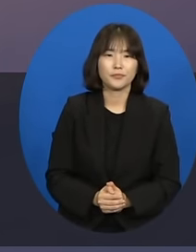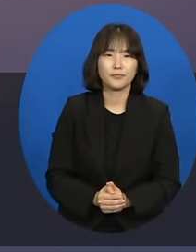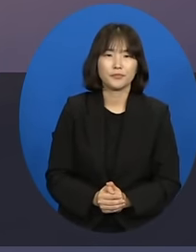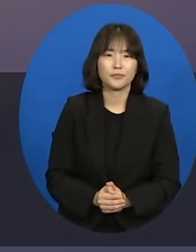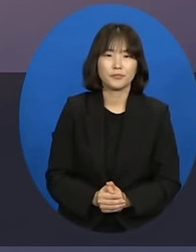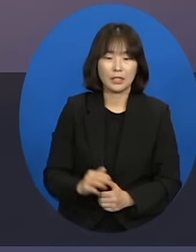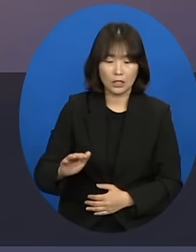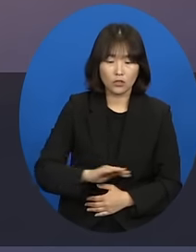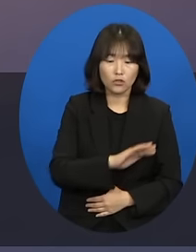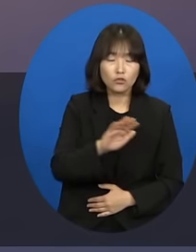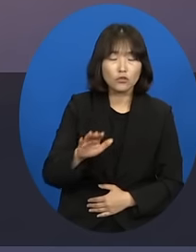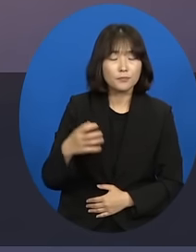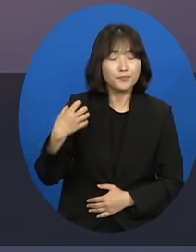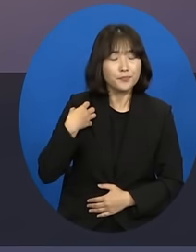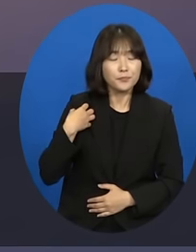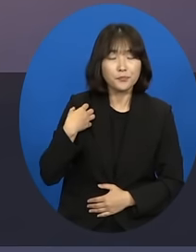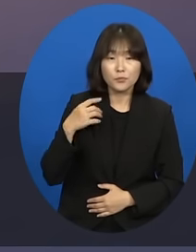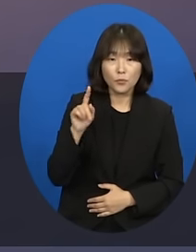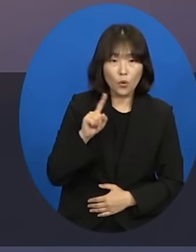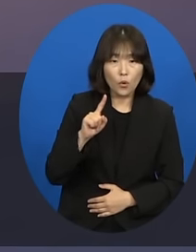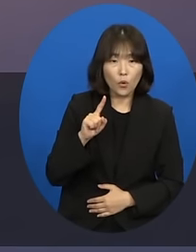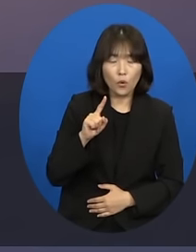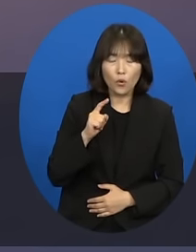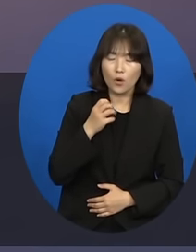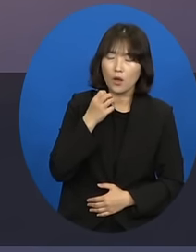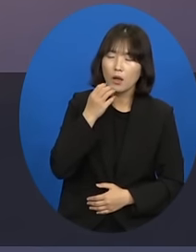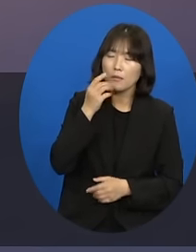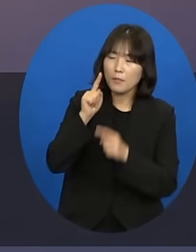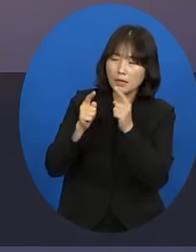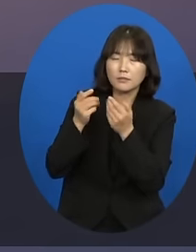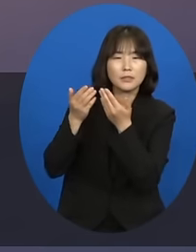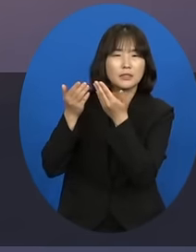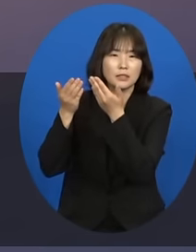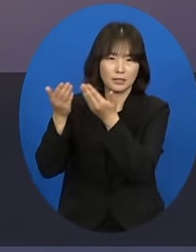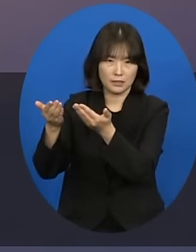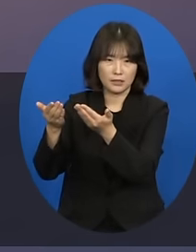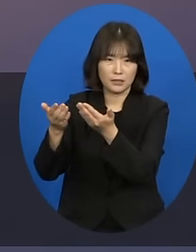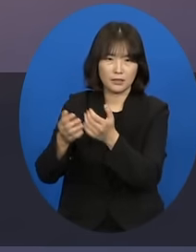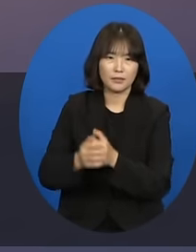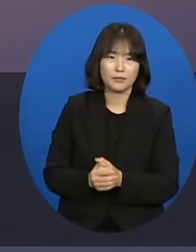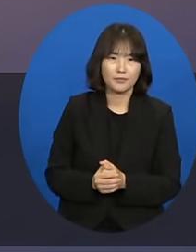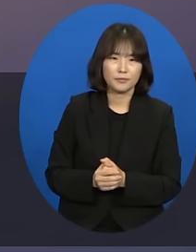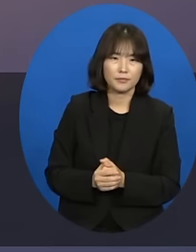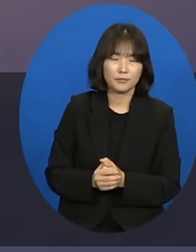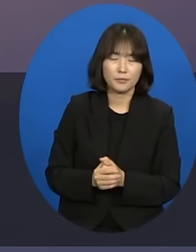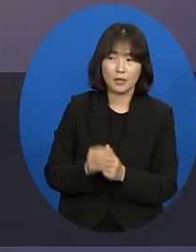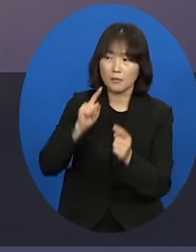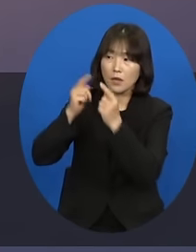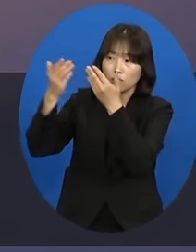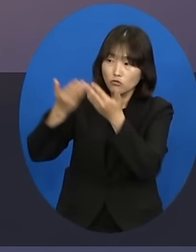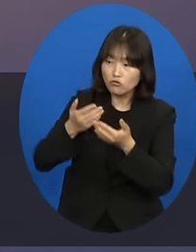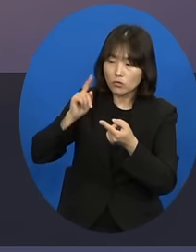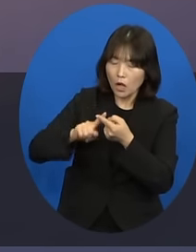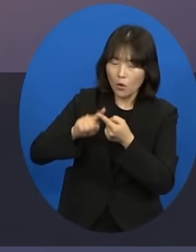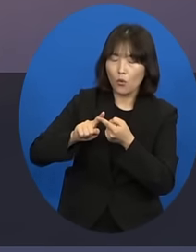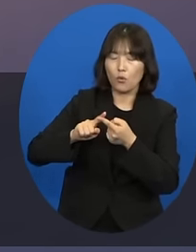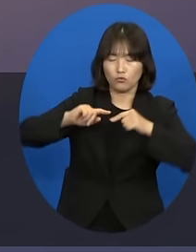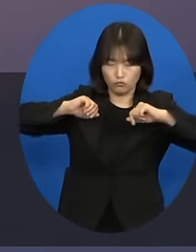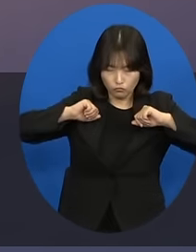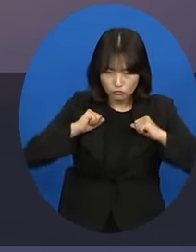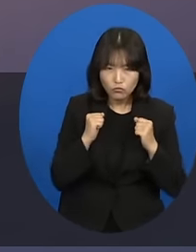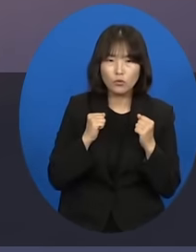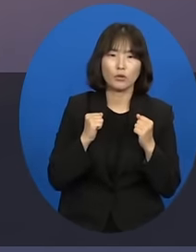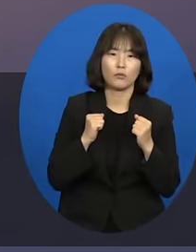우리의 할 일은 아뢰고 뭐라고 말씀하시든지 그대로 행하고 물을 항아리에